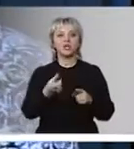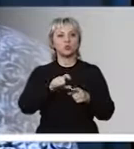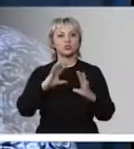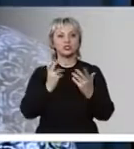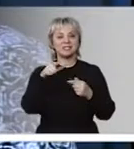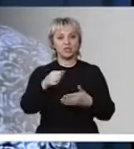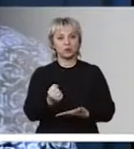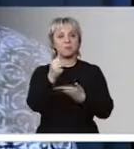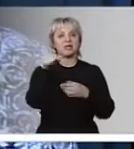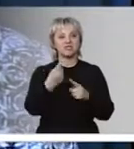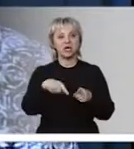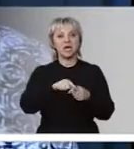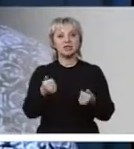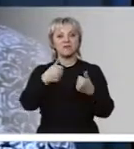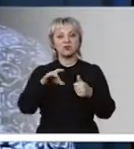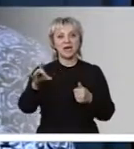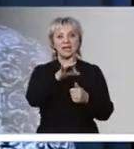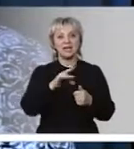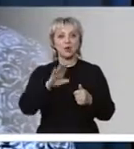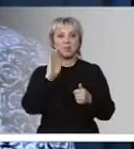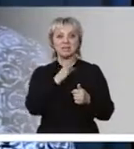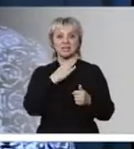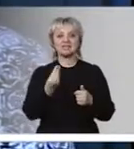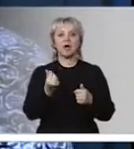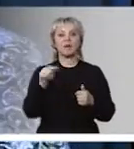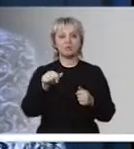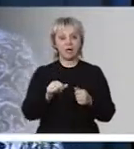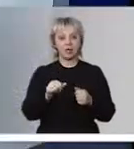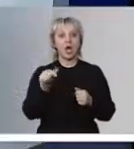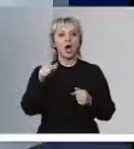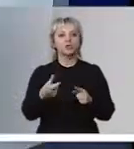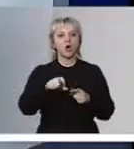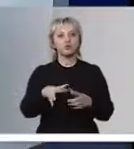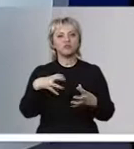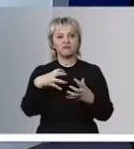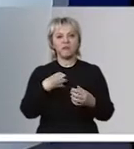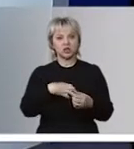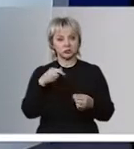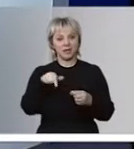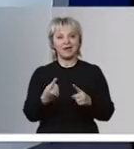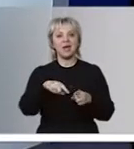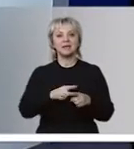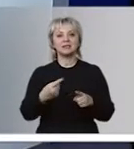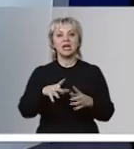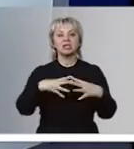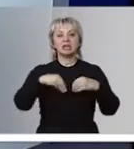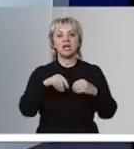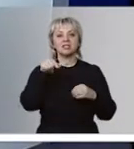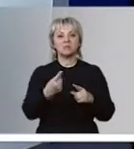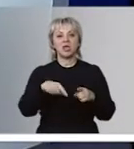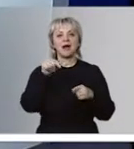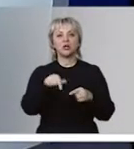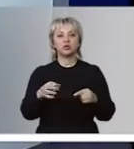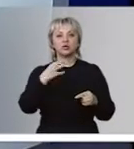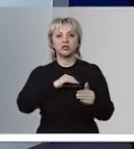очень серьезная поддержка, это в форме регионального материнского капитала. Она очень значима. Это для семей, у